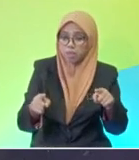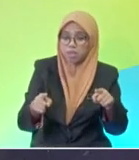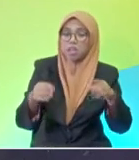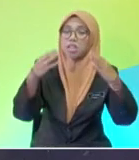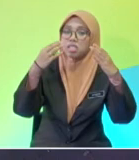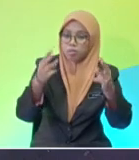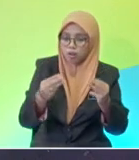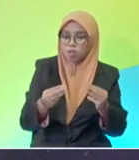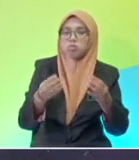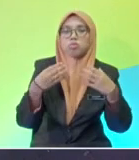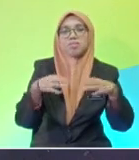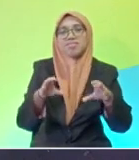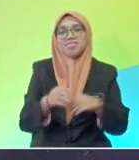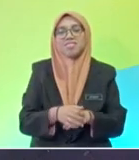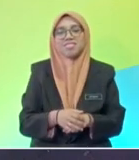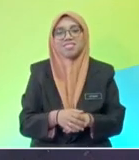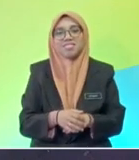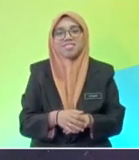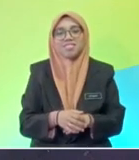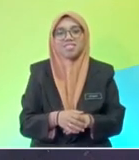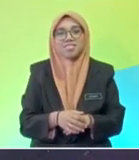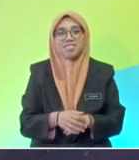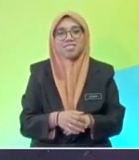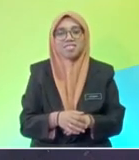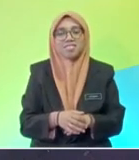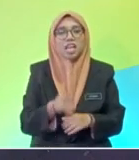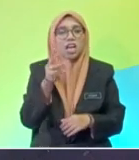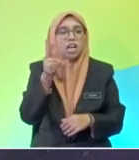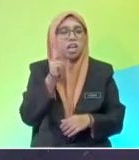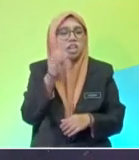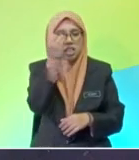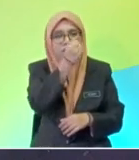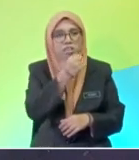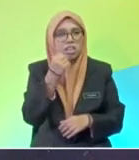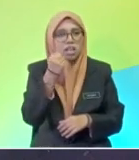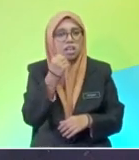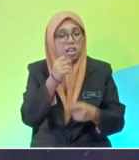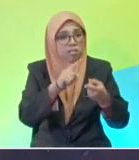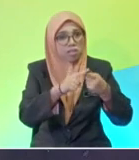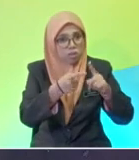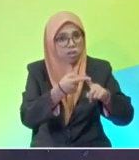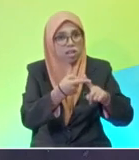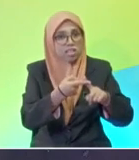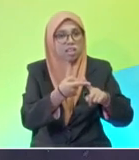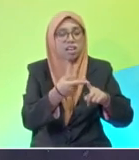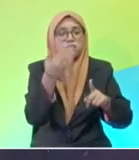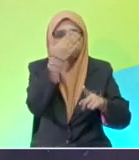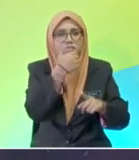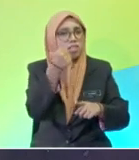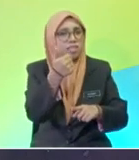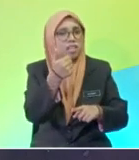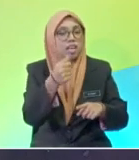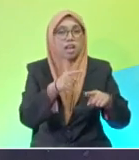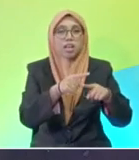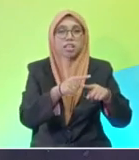kalau saya ini comel tapi saya punya lukisan kurangnya menjadi comel lah hampir